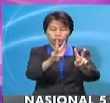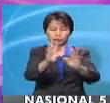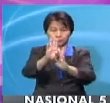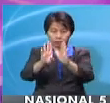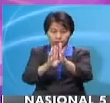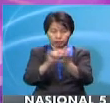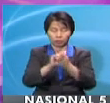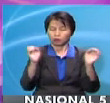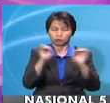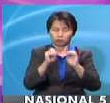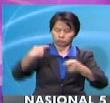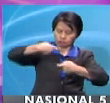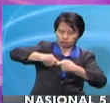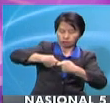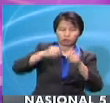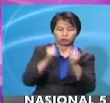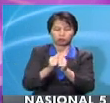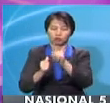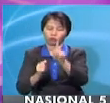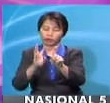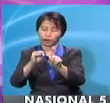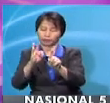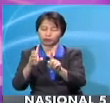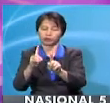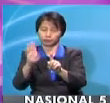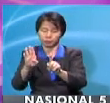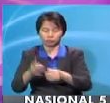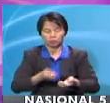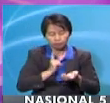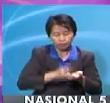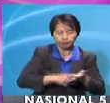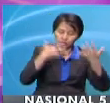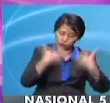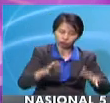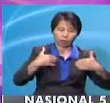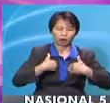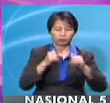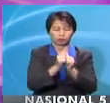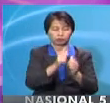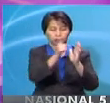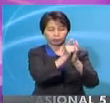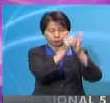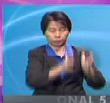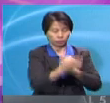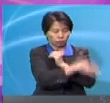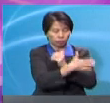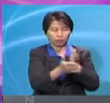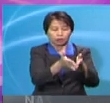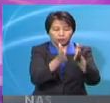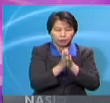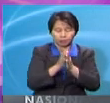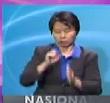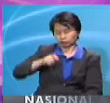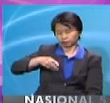bilion itu tiada kaitan langsung dengan 1mtb perbincangan juga telah diadakan dengan peguam negara yang meminta supaya